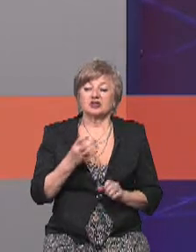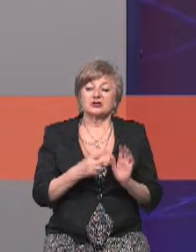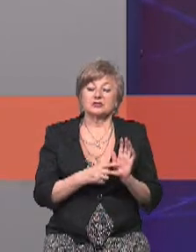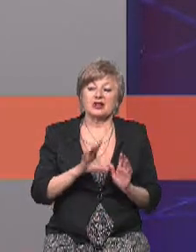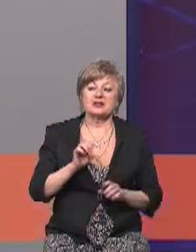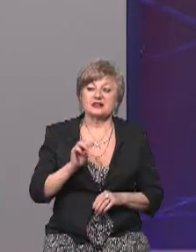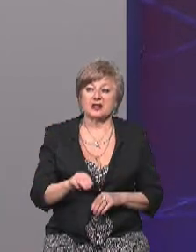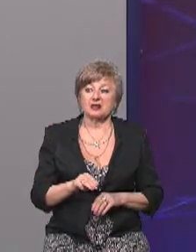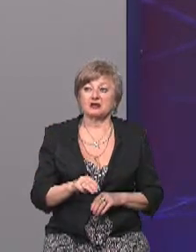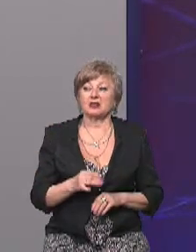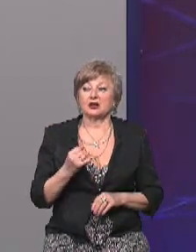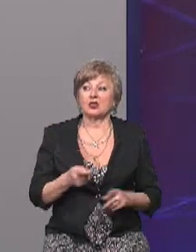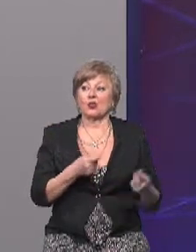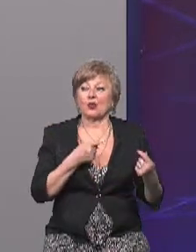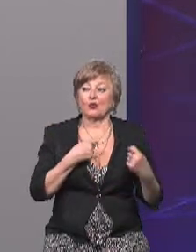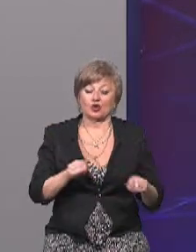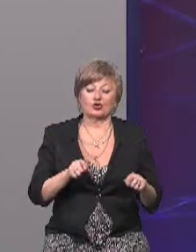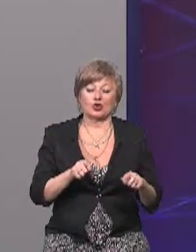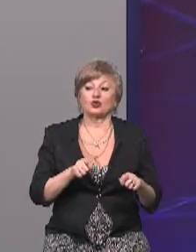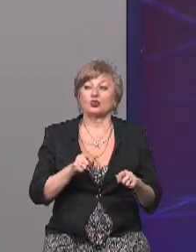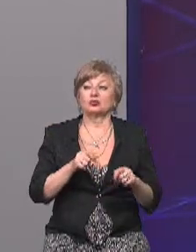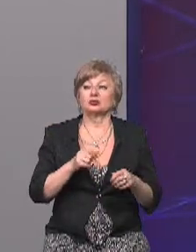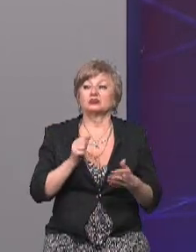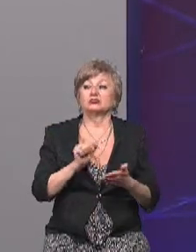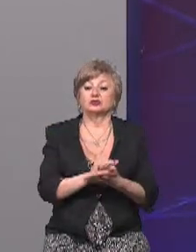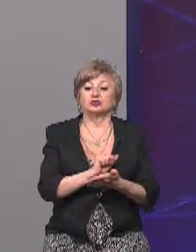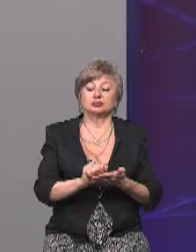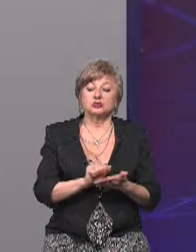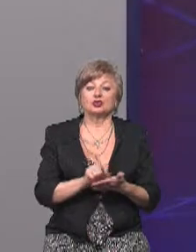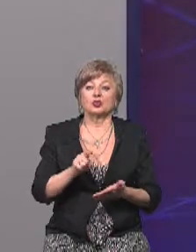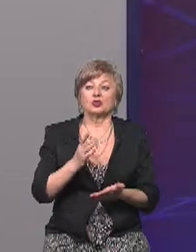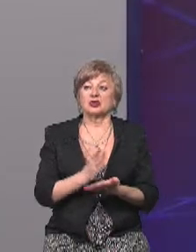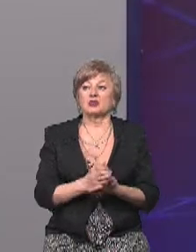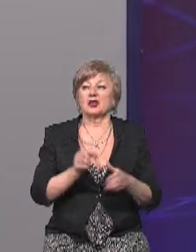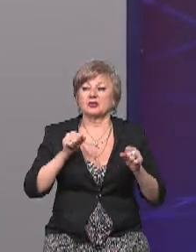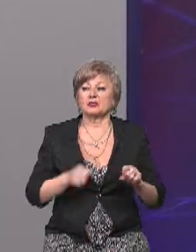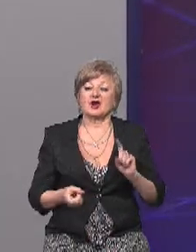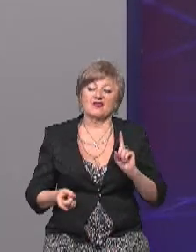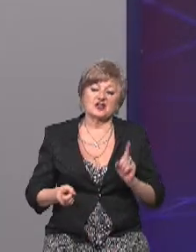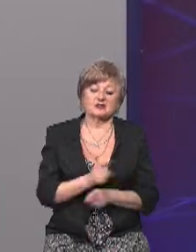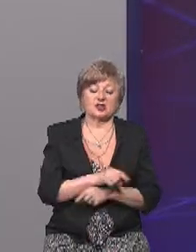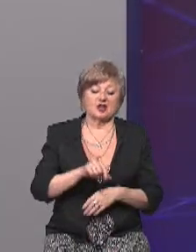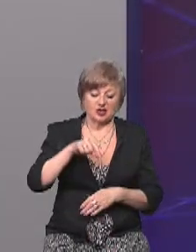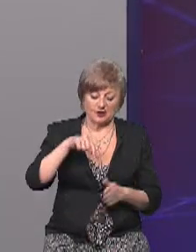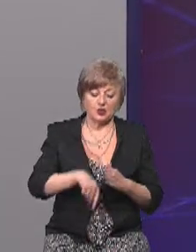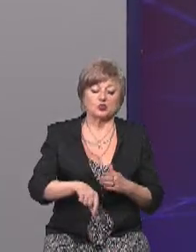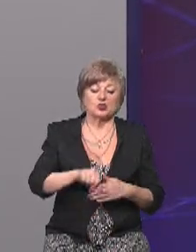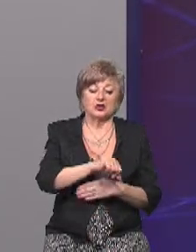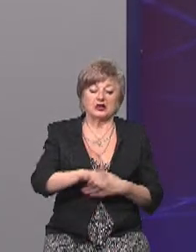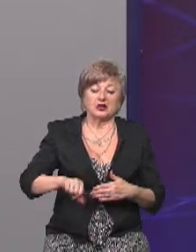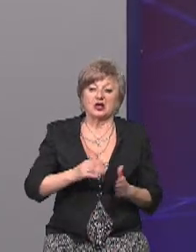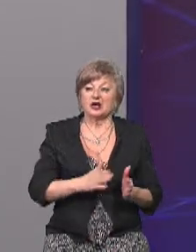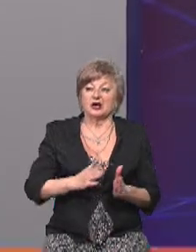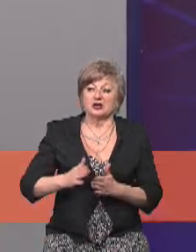470. І він подає декларацію, тому що він має право змінити митний режим транзит на будь-який.